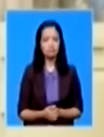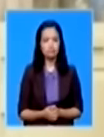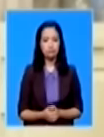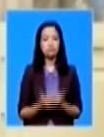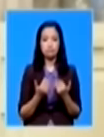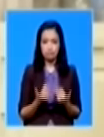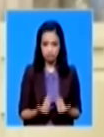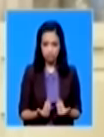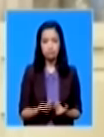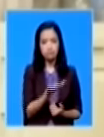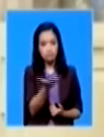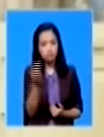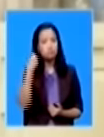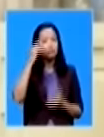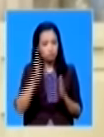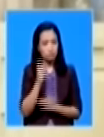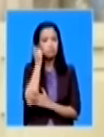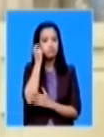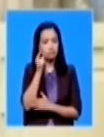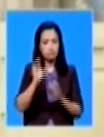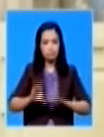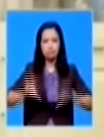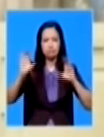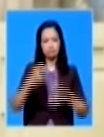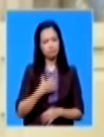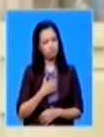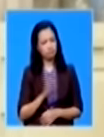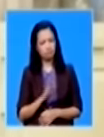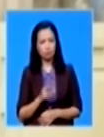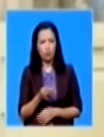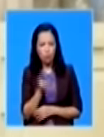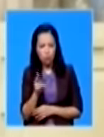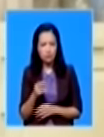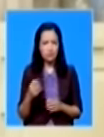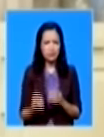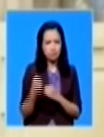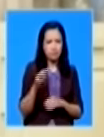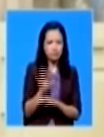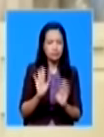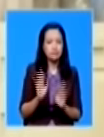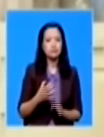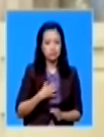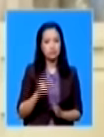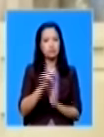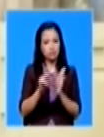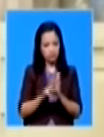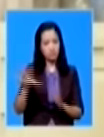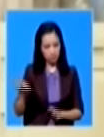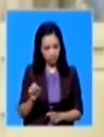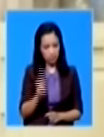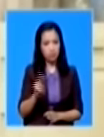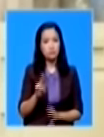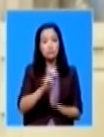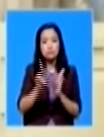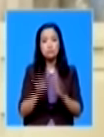วันนี้ก็ขอให้ทุกคนได้เข้าใจนะรัฐบาลไม่ต้องการจะไปใช้อาวุธใช้กำลังอะไรใครเพียงแต่บังคับใช้กฎหมายให้ได้ถ้าไม่ได้อย่างอื่นไม่เกิด